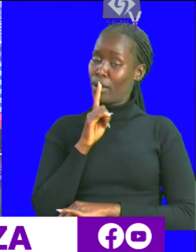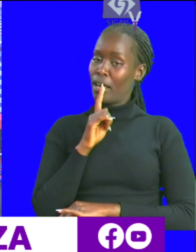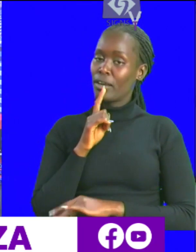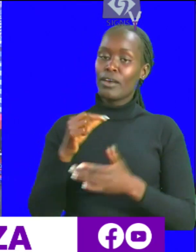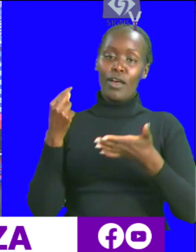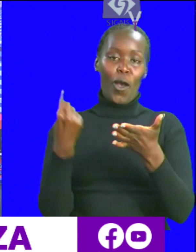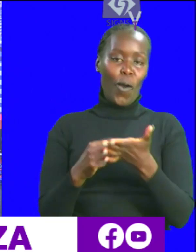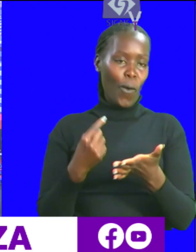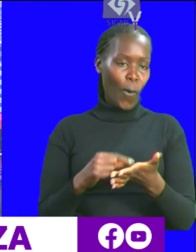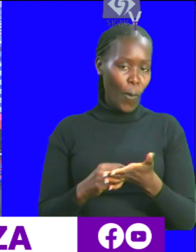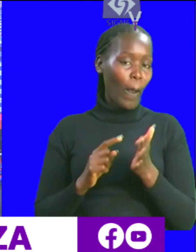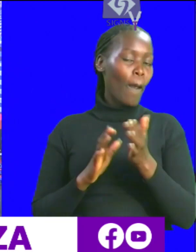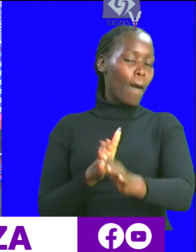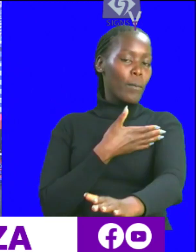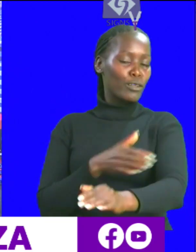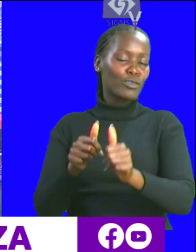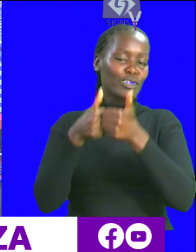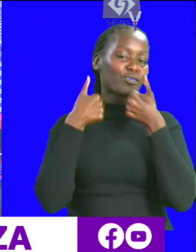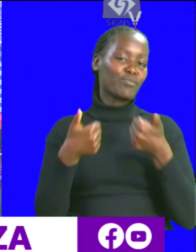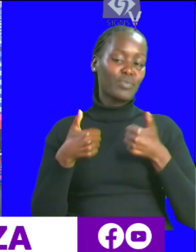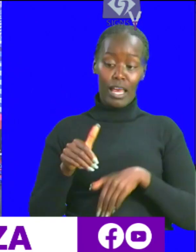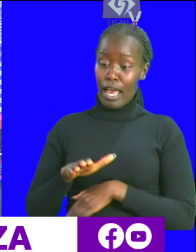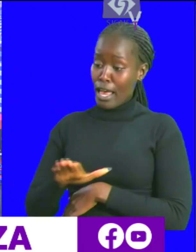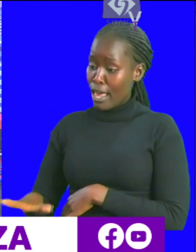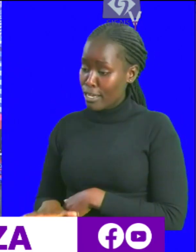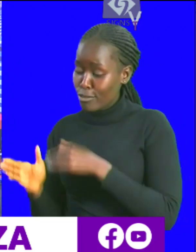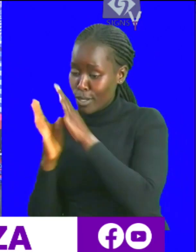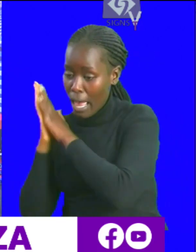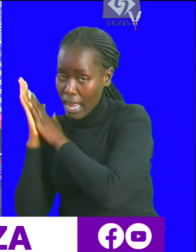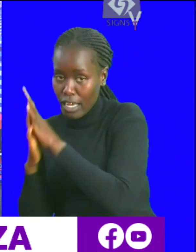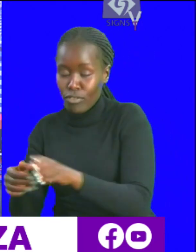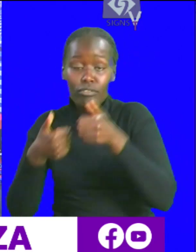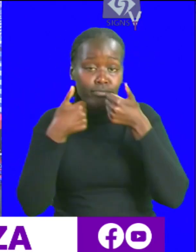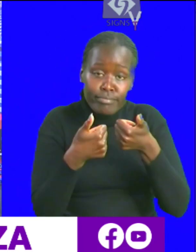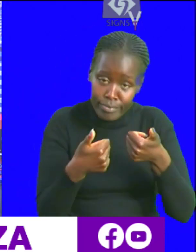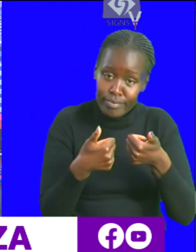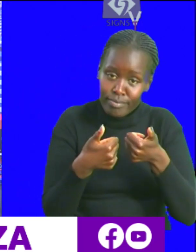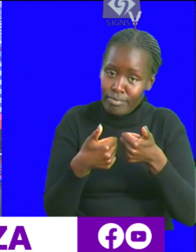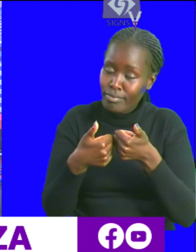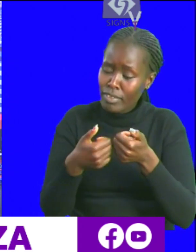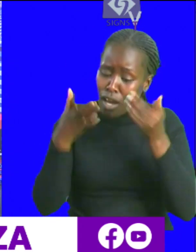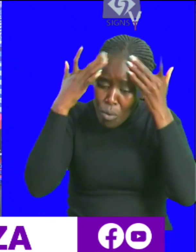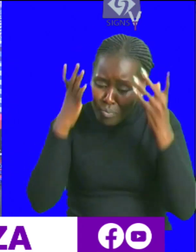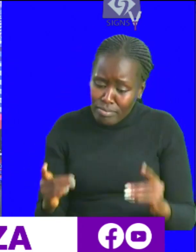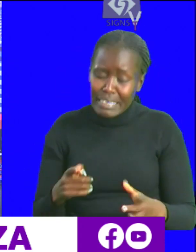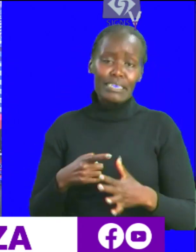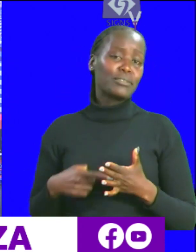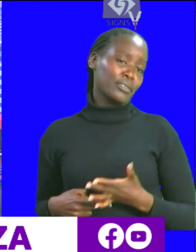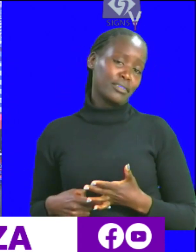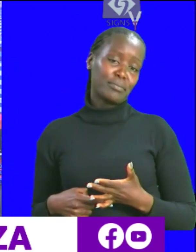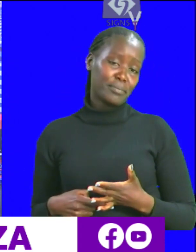akupenda mwenye anapenda mimi nishasema wangu. Mhm. Unasema Bible ni kubwa. Bible ni kubwa mzee. Kuna mtu atasema Rehoboth.